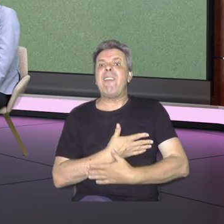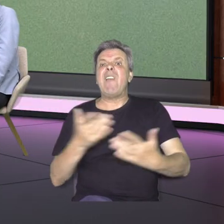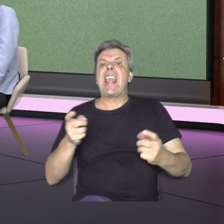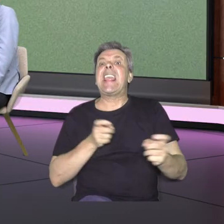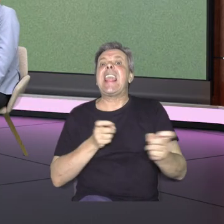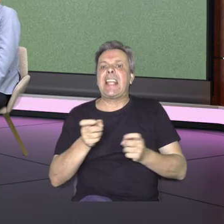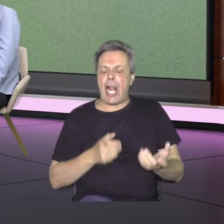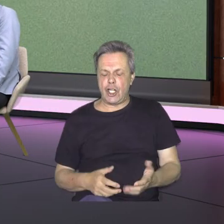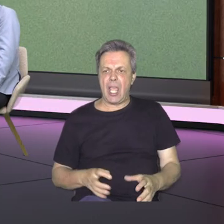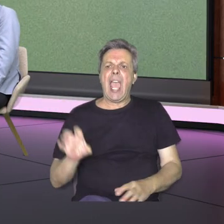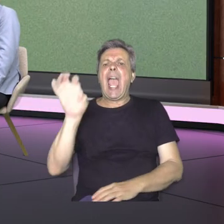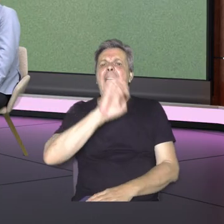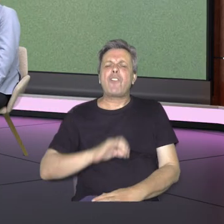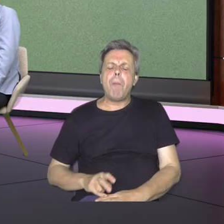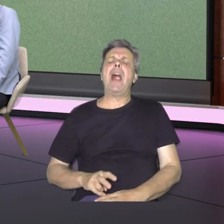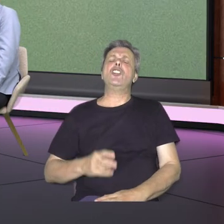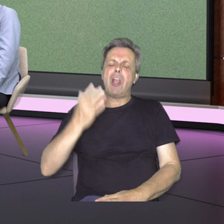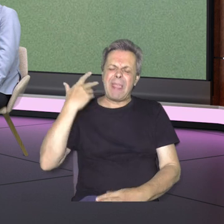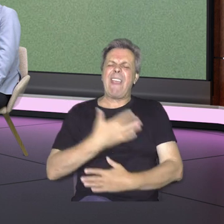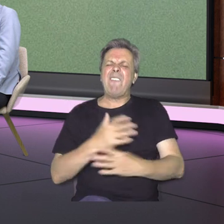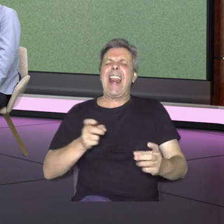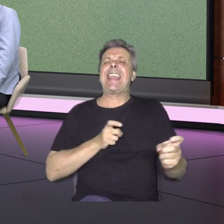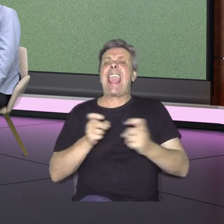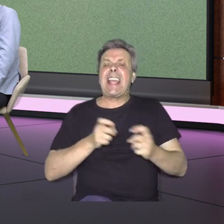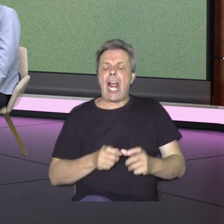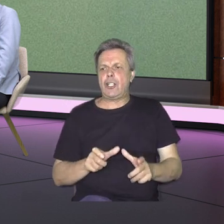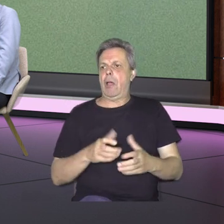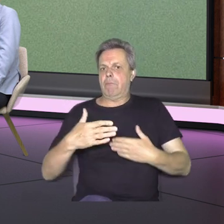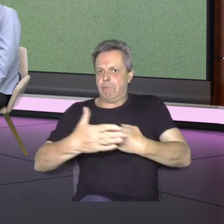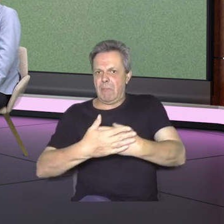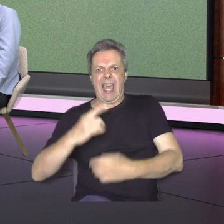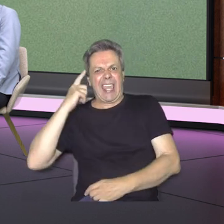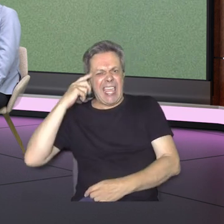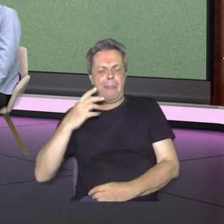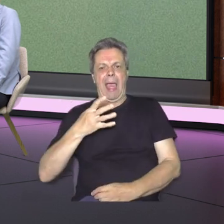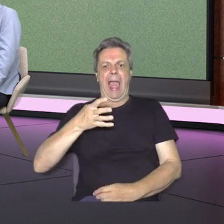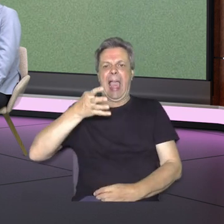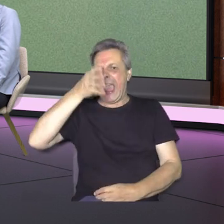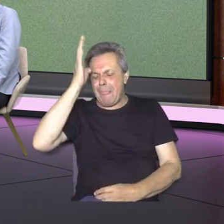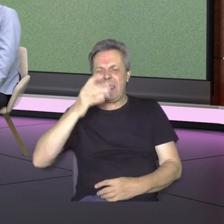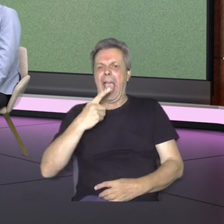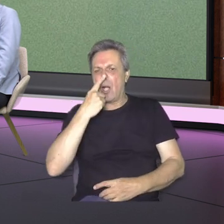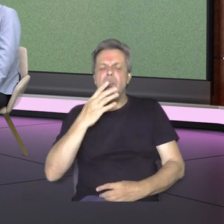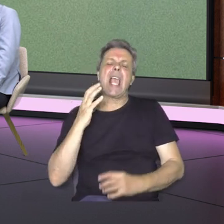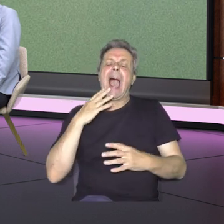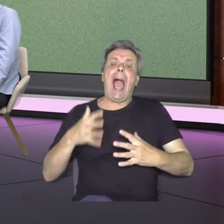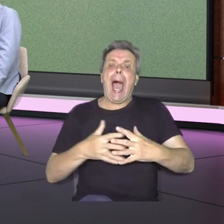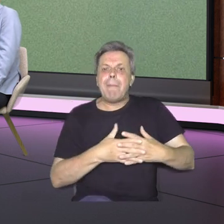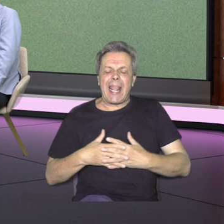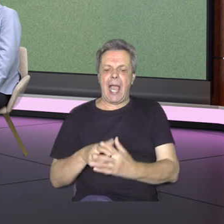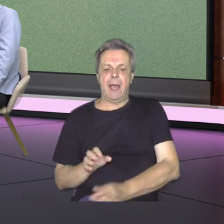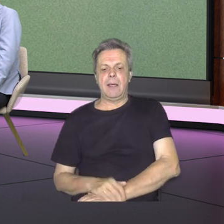veliki igrač. Evropa postaje veliki igrač uz Kinu, Indiju, Rusiju,